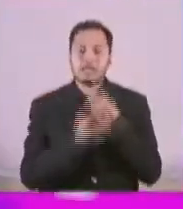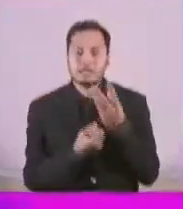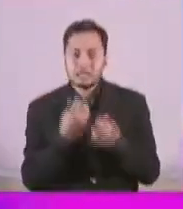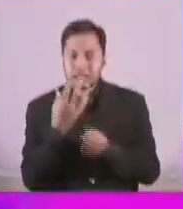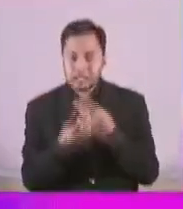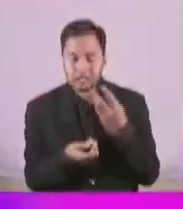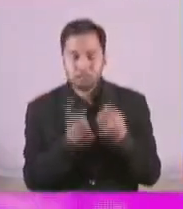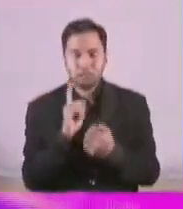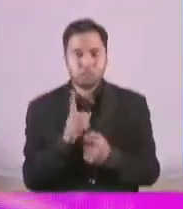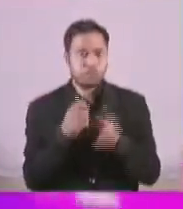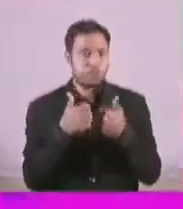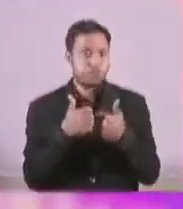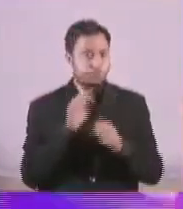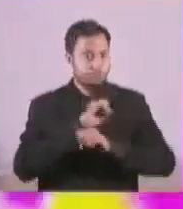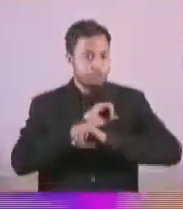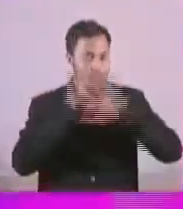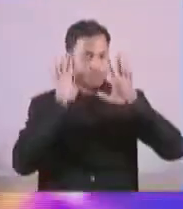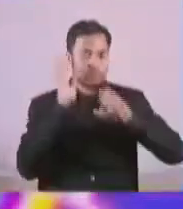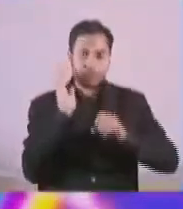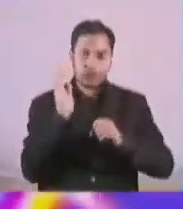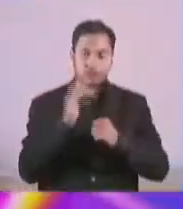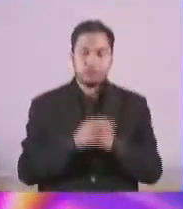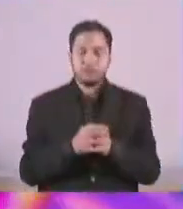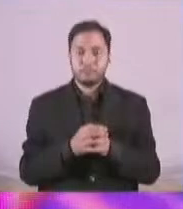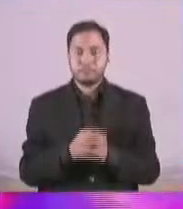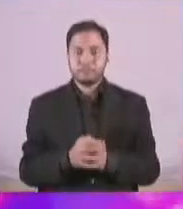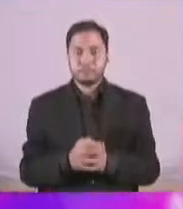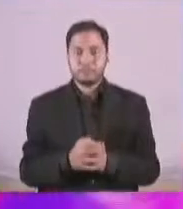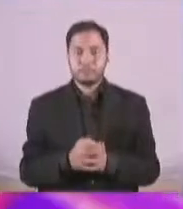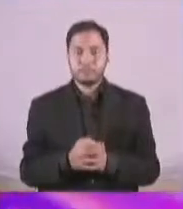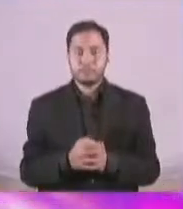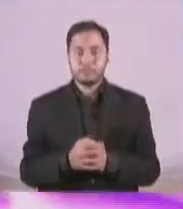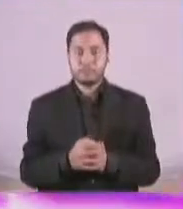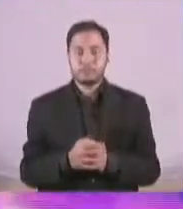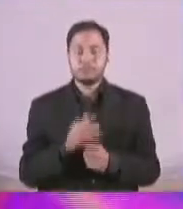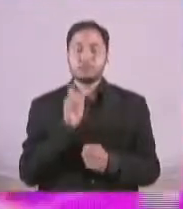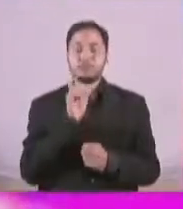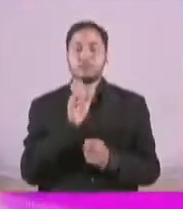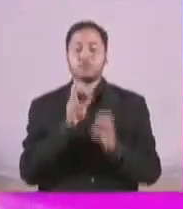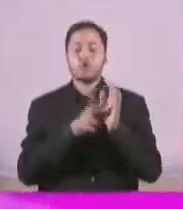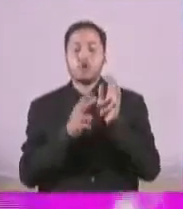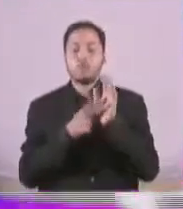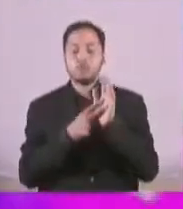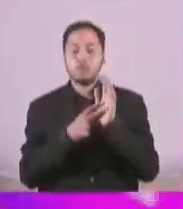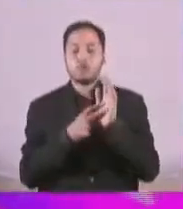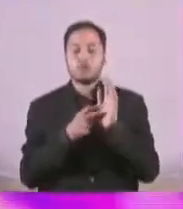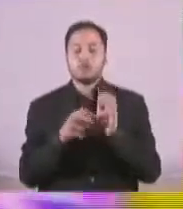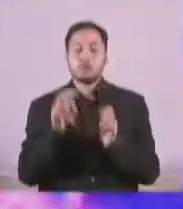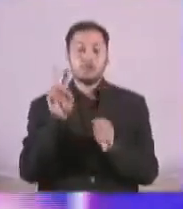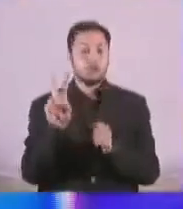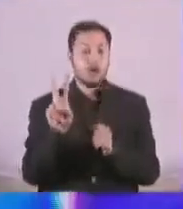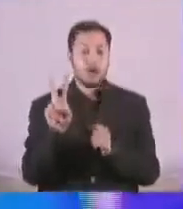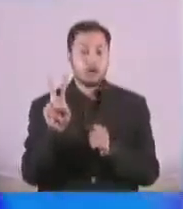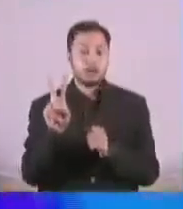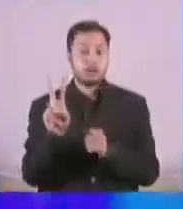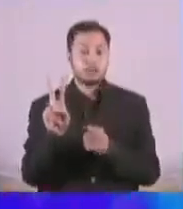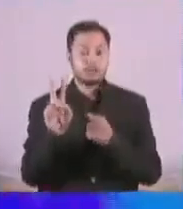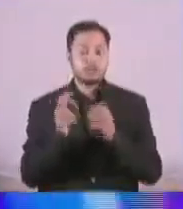Langsung saja kami persilahkan kepada calon gubernur nomor urut 2 untuk memilih huruf yang ada di layar.